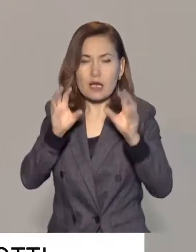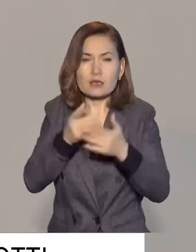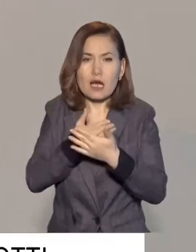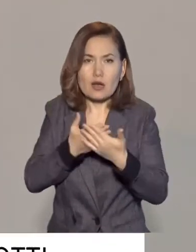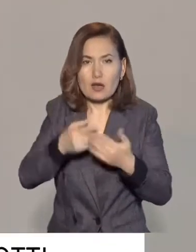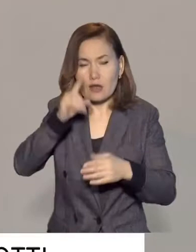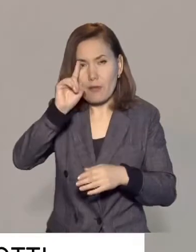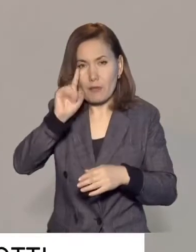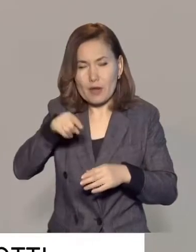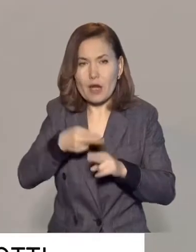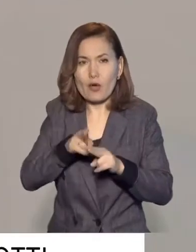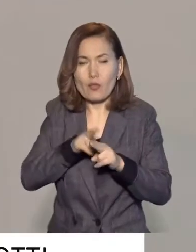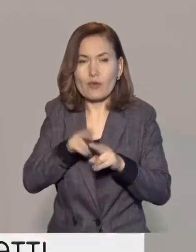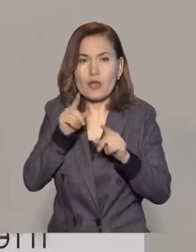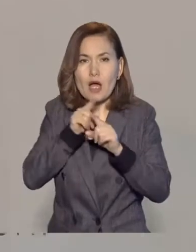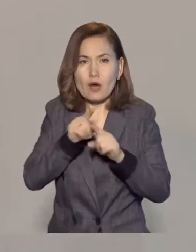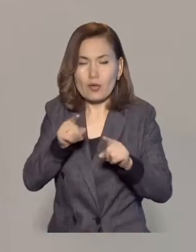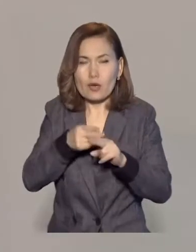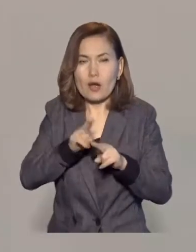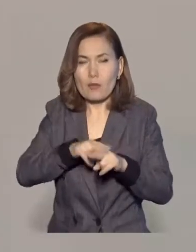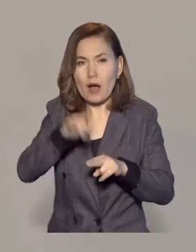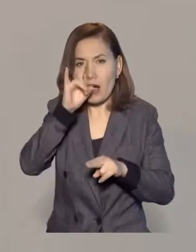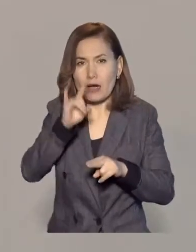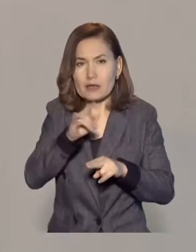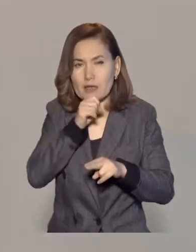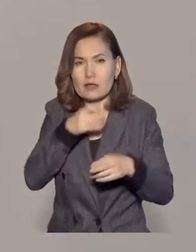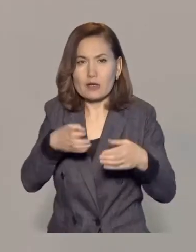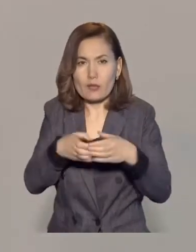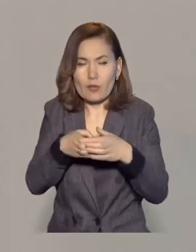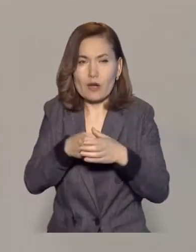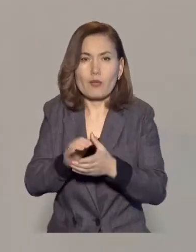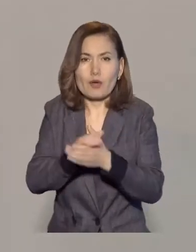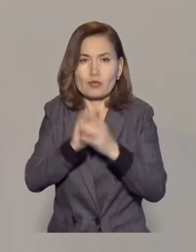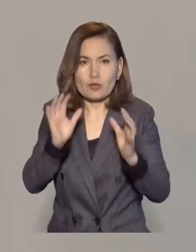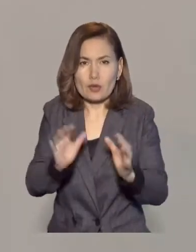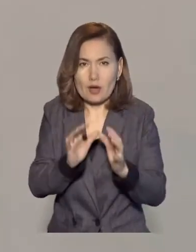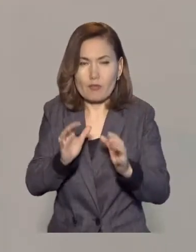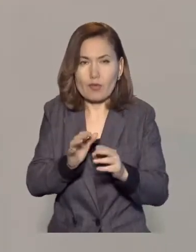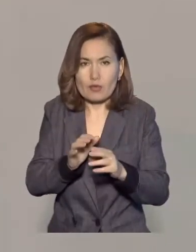алдын алуда ақсақалдармен бірігіп, Алла қаласа елдің бірлігіне қызмет жасаймыз деген ойымыз бар.